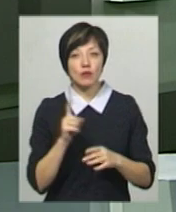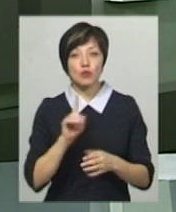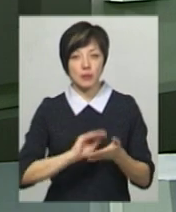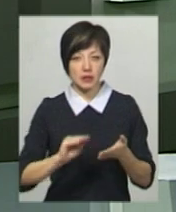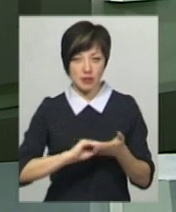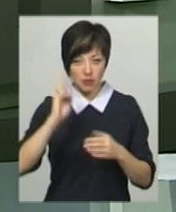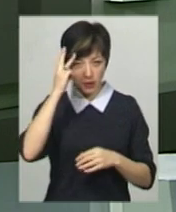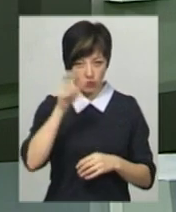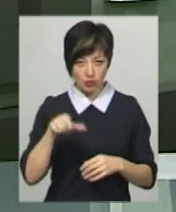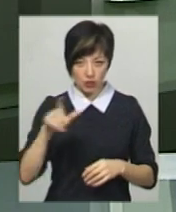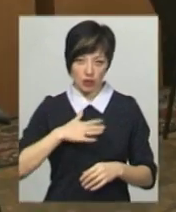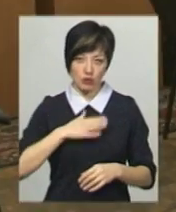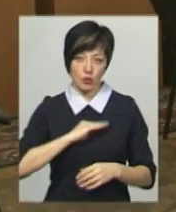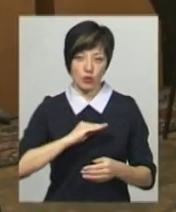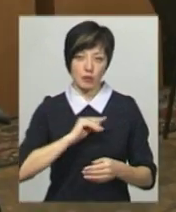Карпунець.